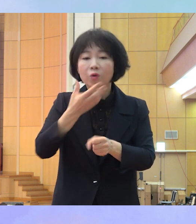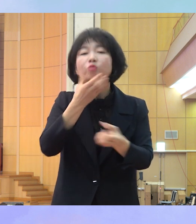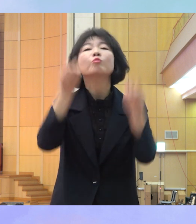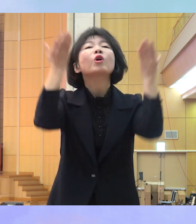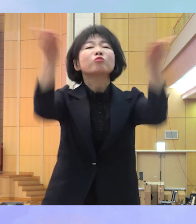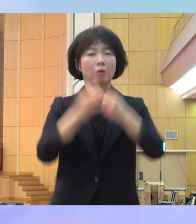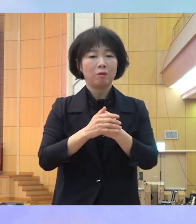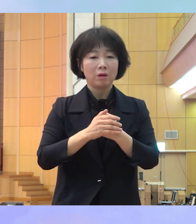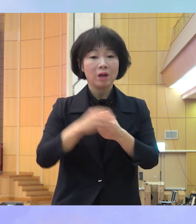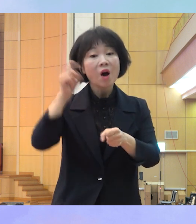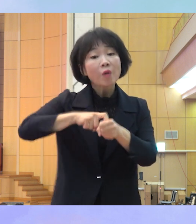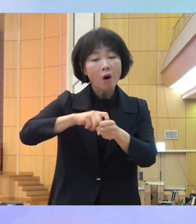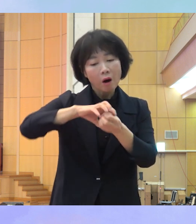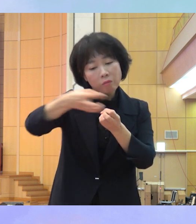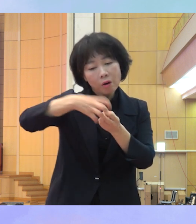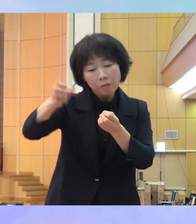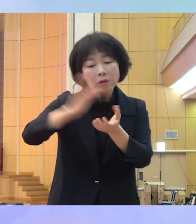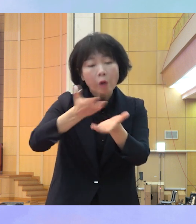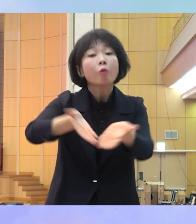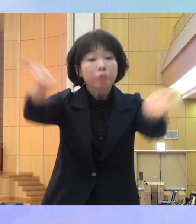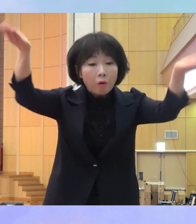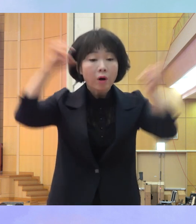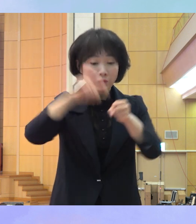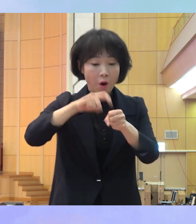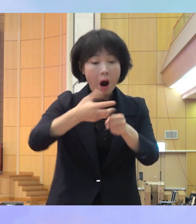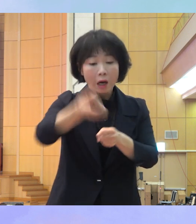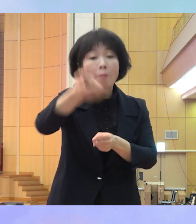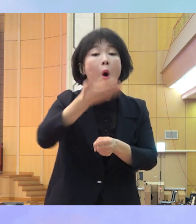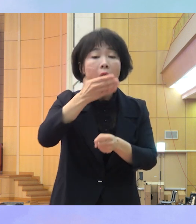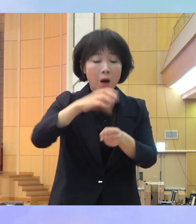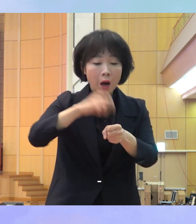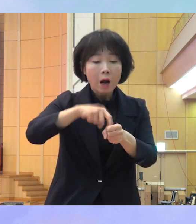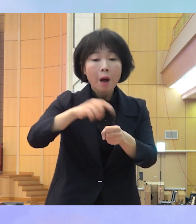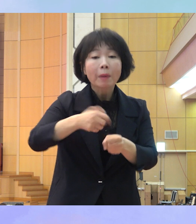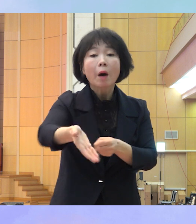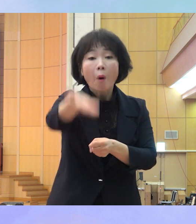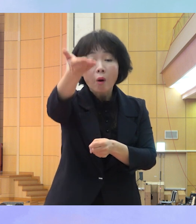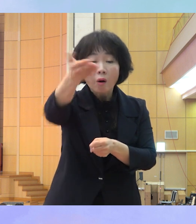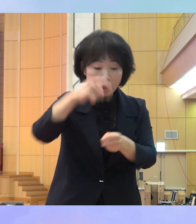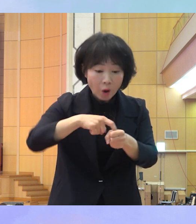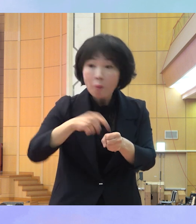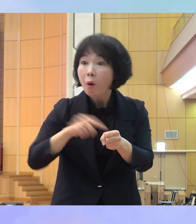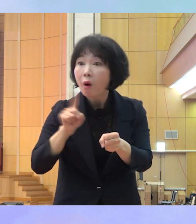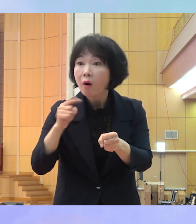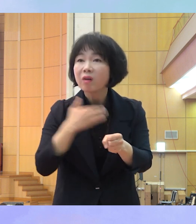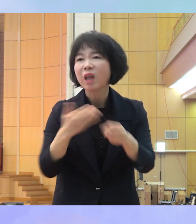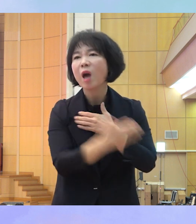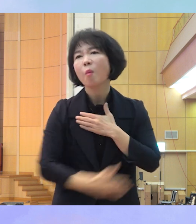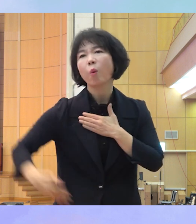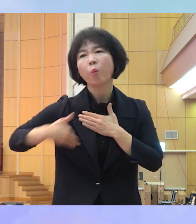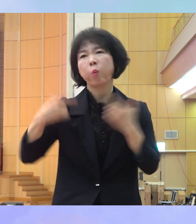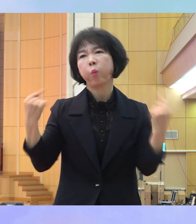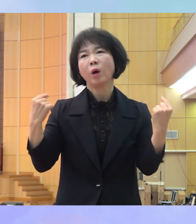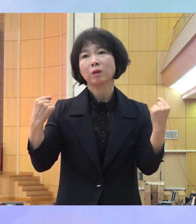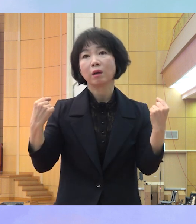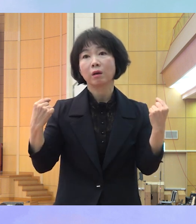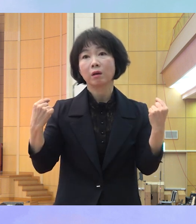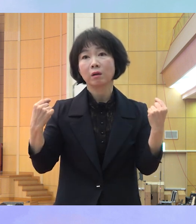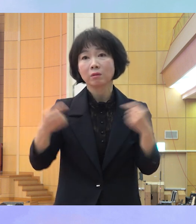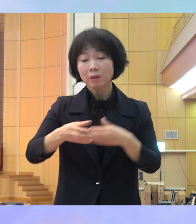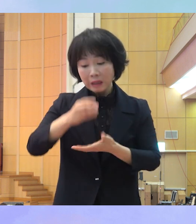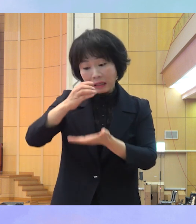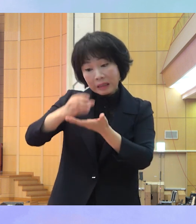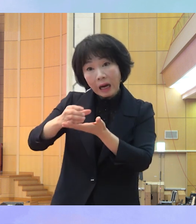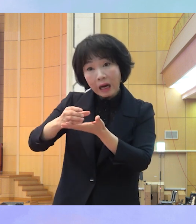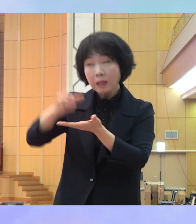축복하시고 떼어 제자들을 주시며 가라사대 받아 먹으라, 이것이 내 몸이니라 하시고 또 잔을